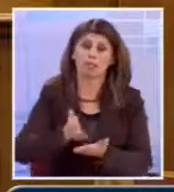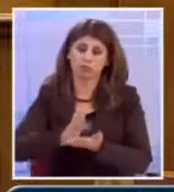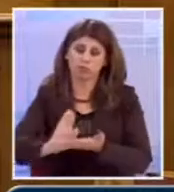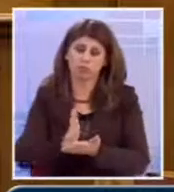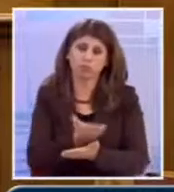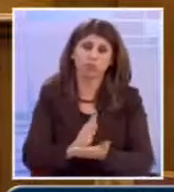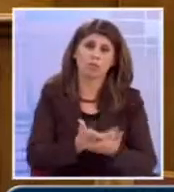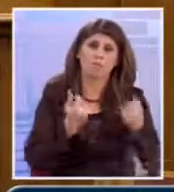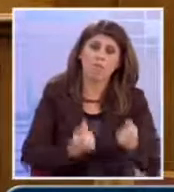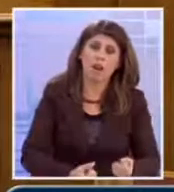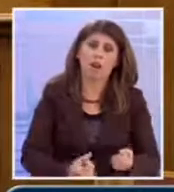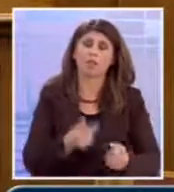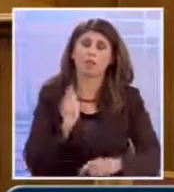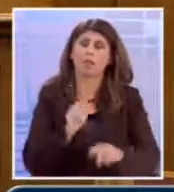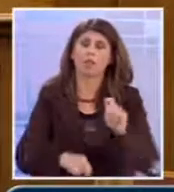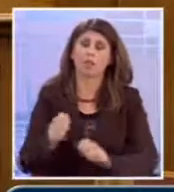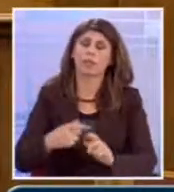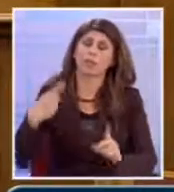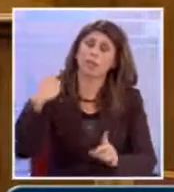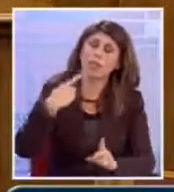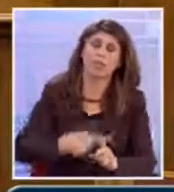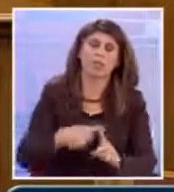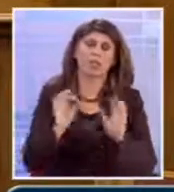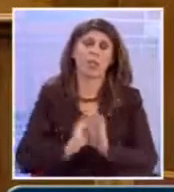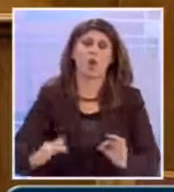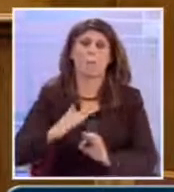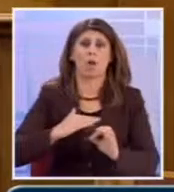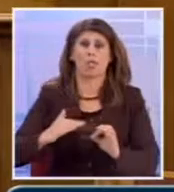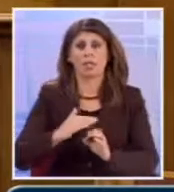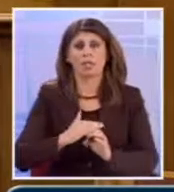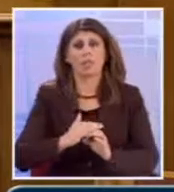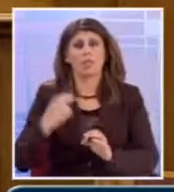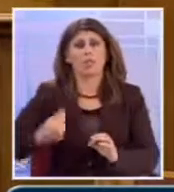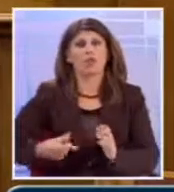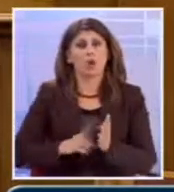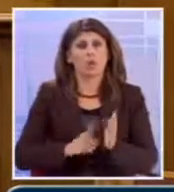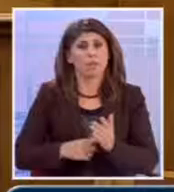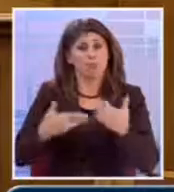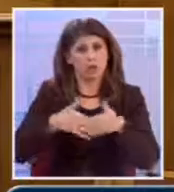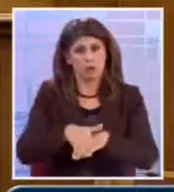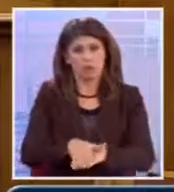βαρών και θα δημιουργούσαν θετικές προϋποθέσεις δημοσιονομικής προσαρμογής.